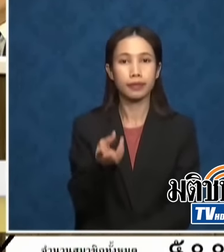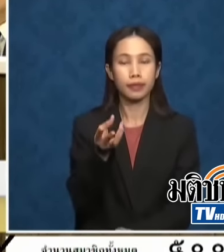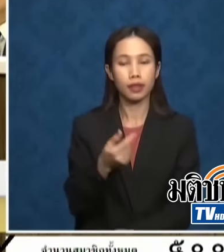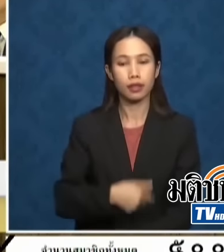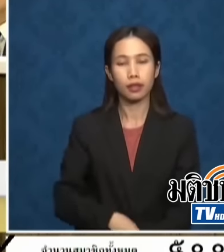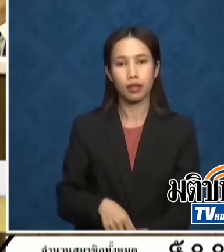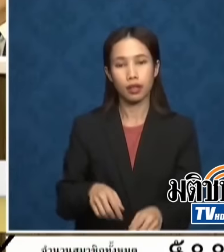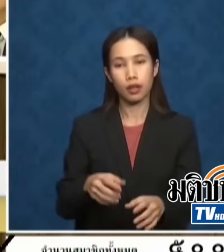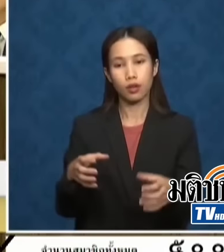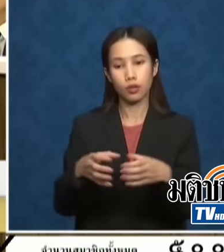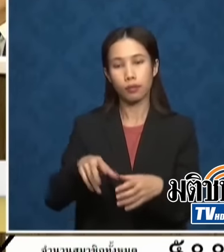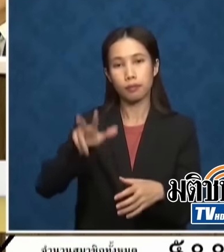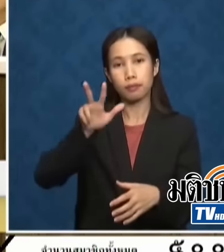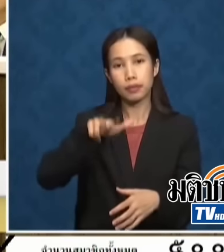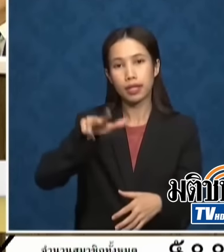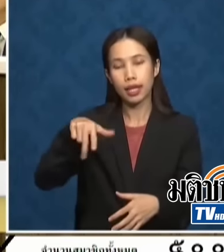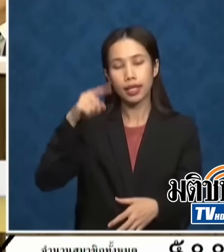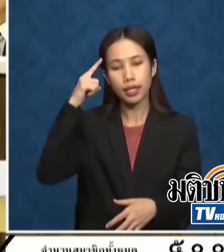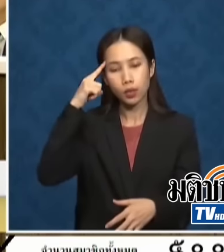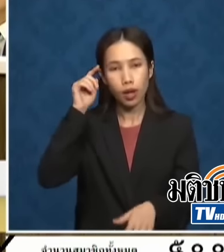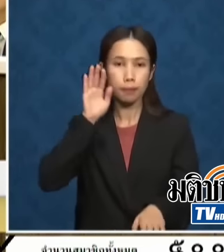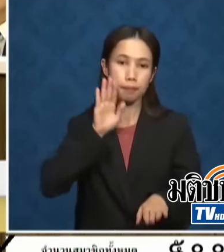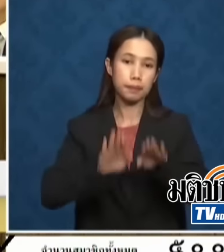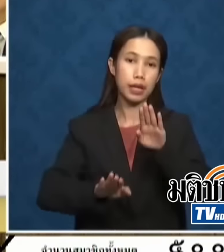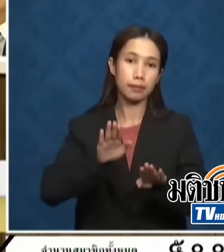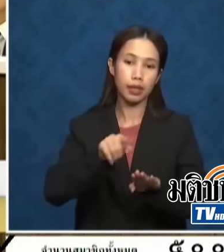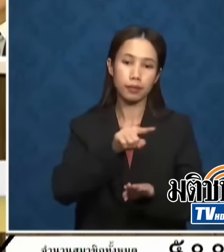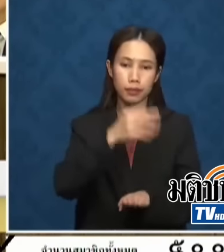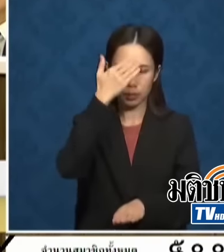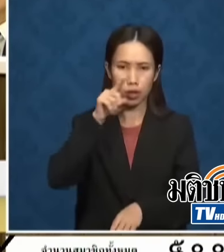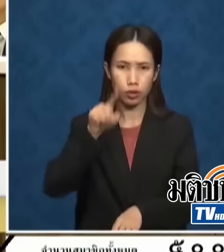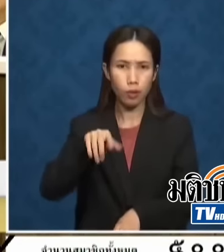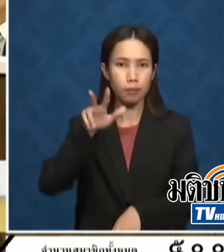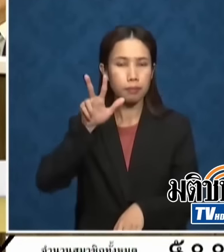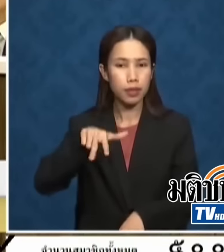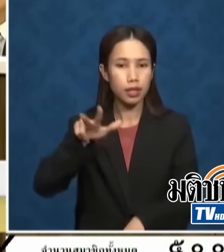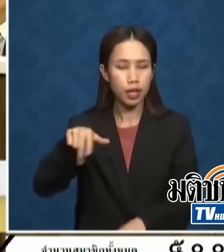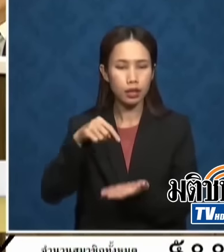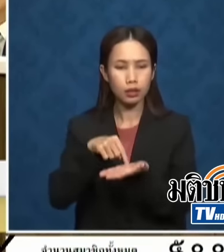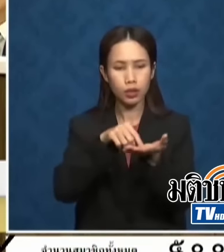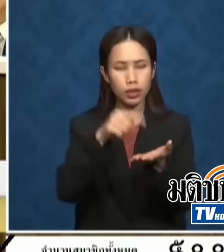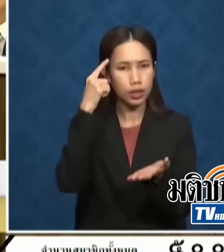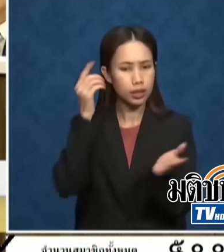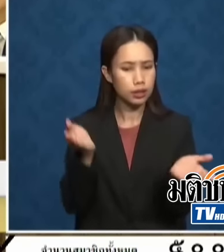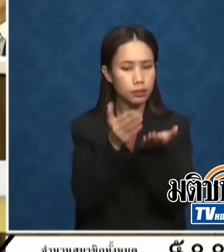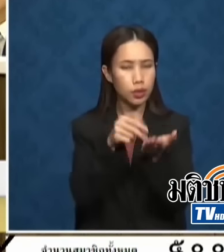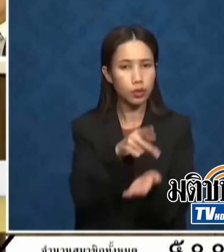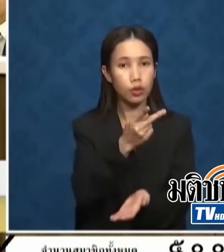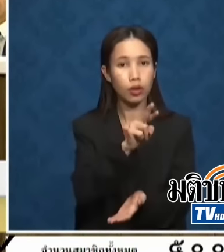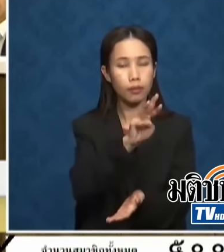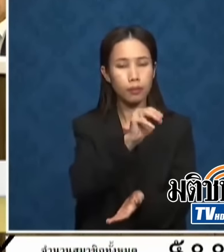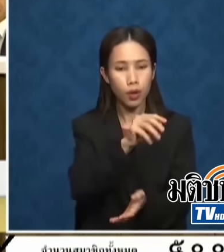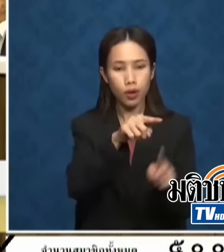ร่างของพรรคเพื่อไทยเพื่อจะไปเปรียบเทียบว่าทำไมพรรคเพื่อไทยจึงจะสนับสนุนร่างของคณะรัฐมนตรีเนี่ย